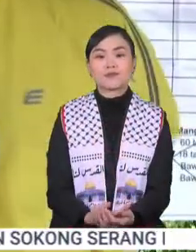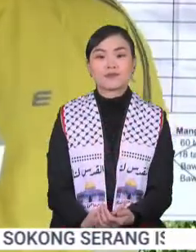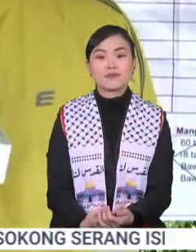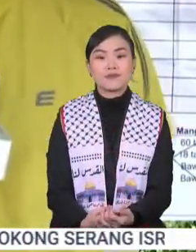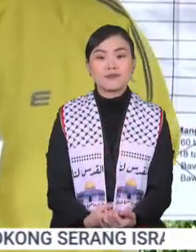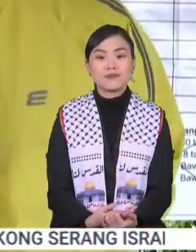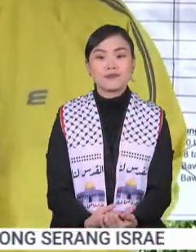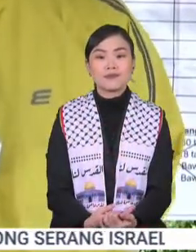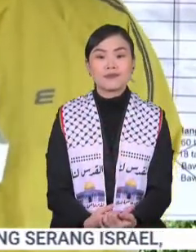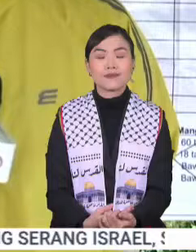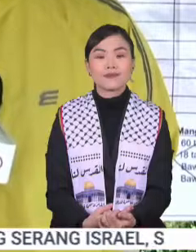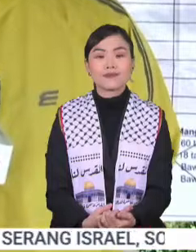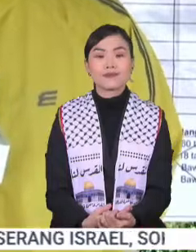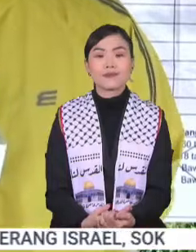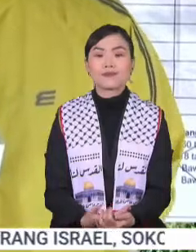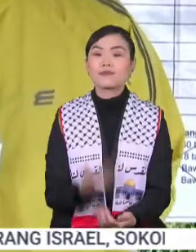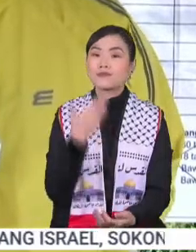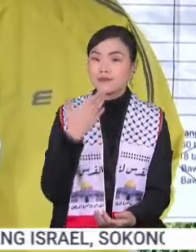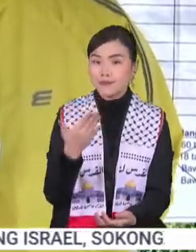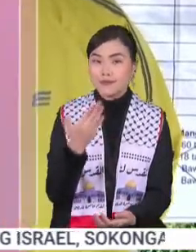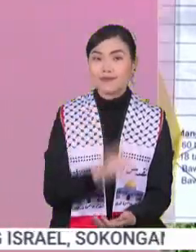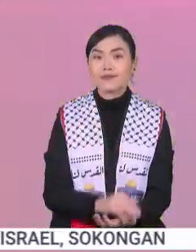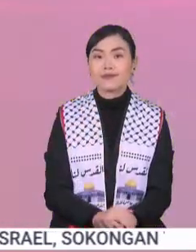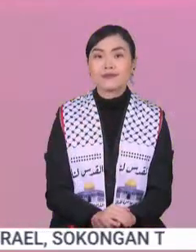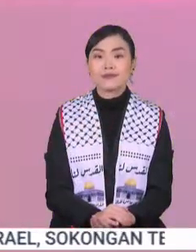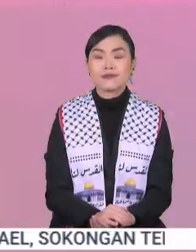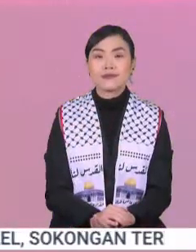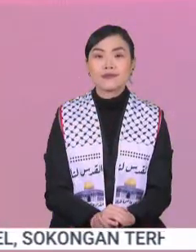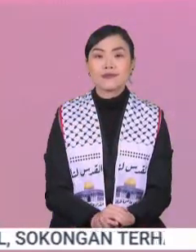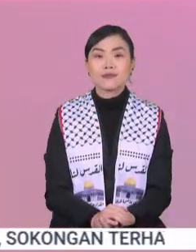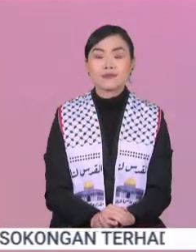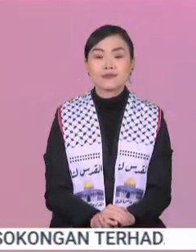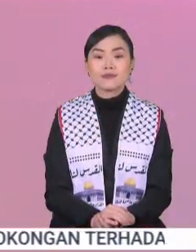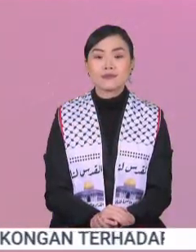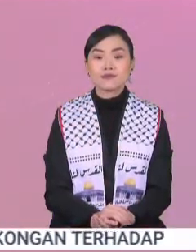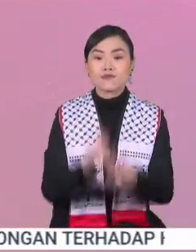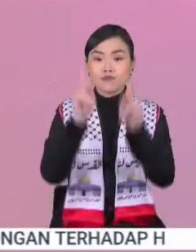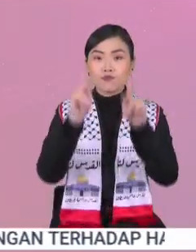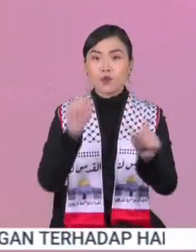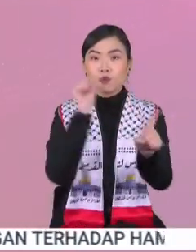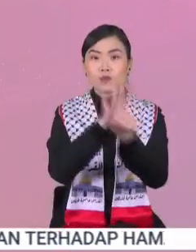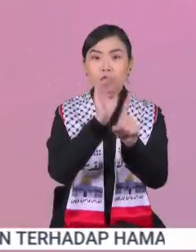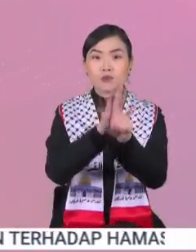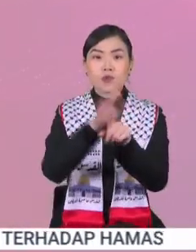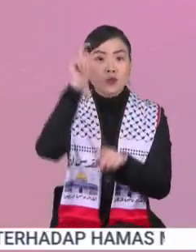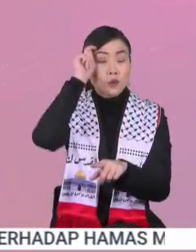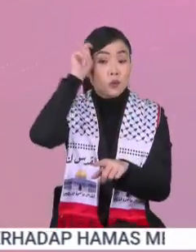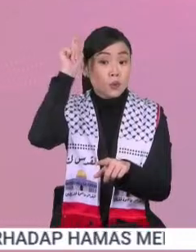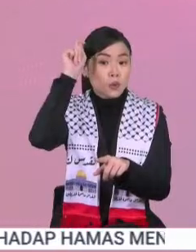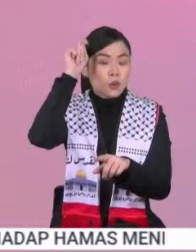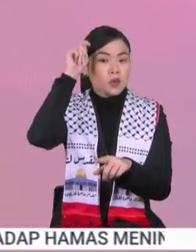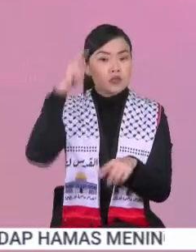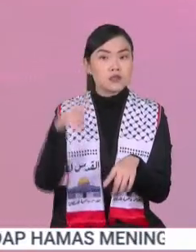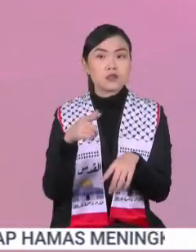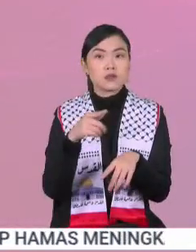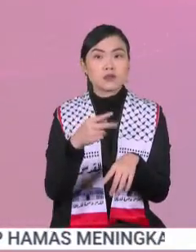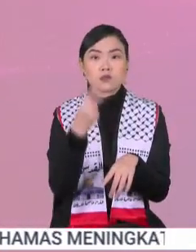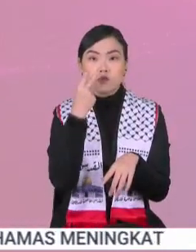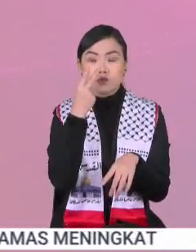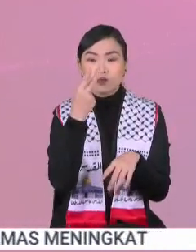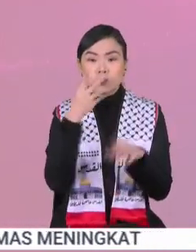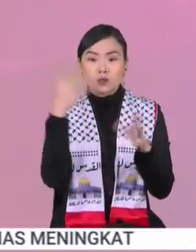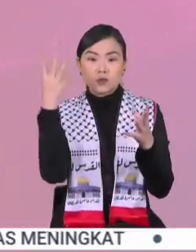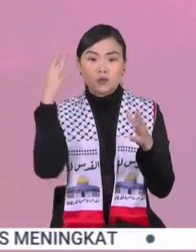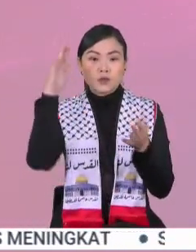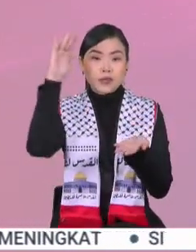Madani Terima kasih Amirul penduduk terjejas banjir di Terengganu juga menunjukkan penyusutan setakat pukul